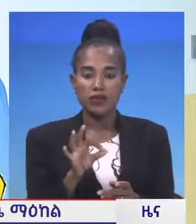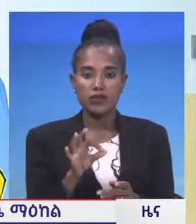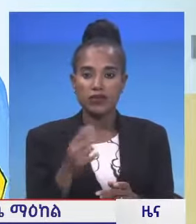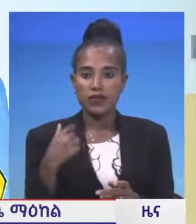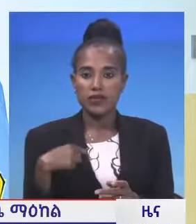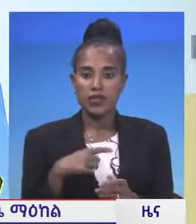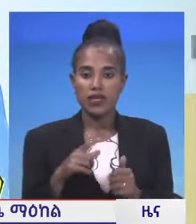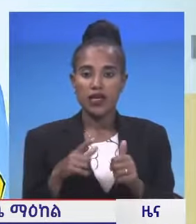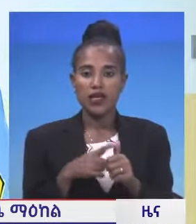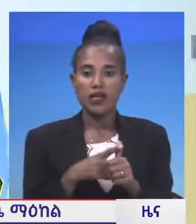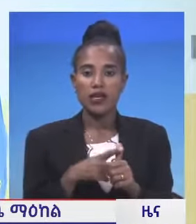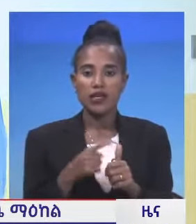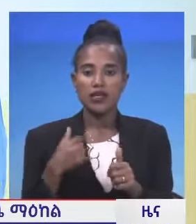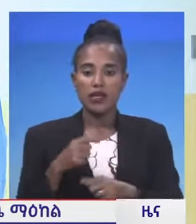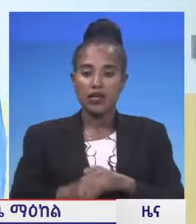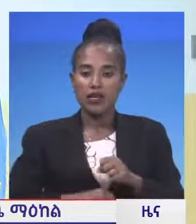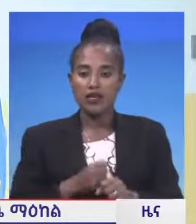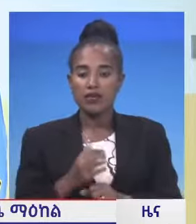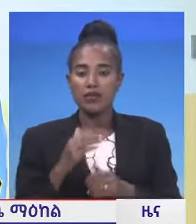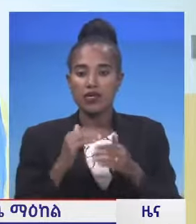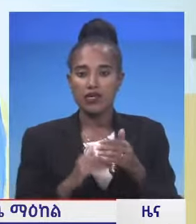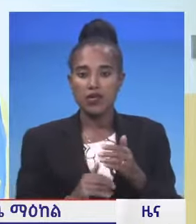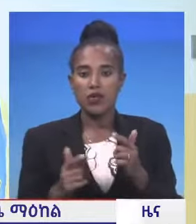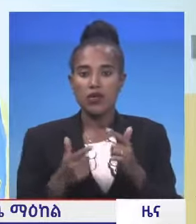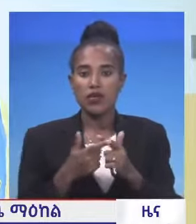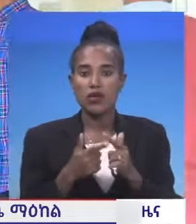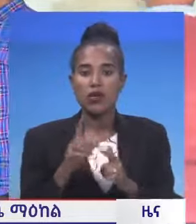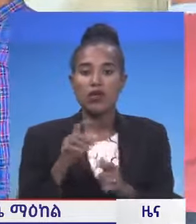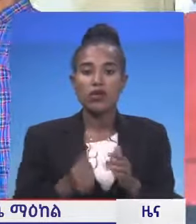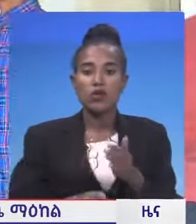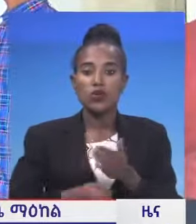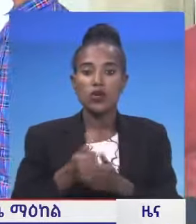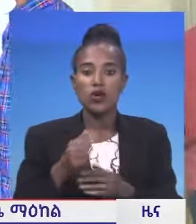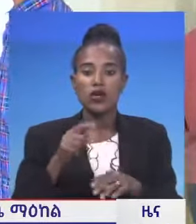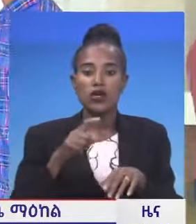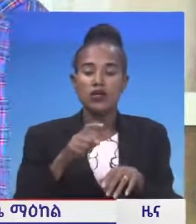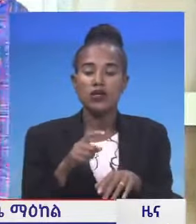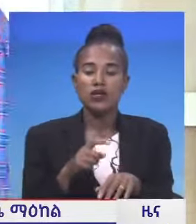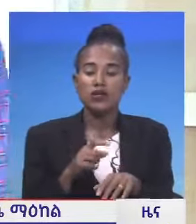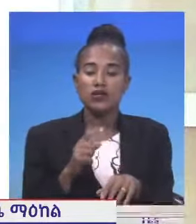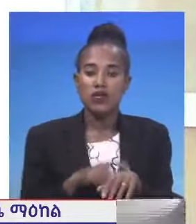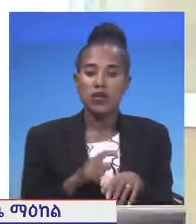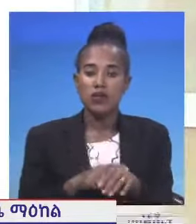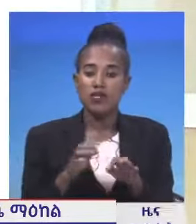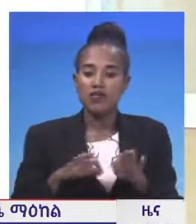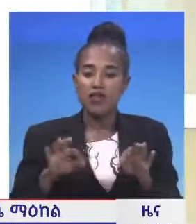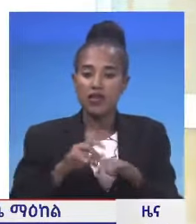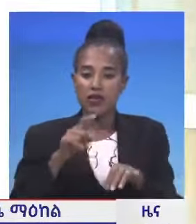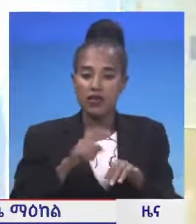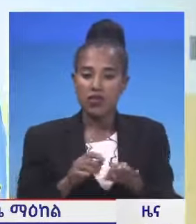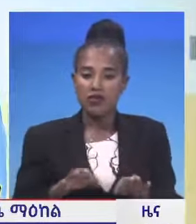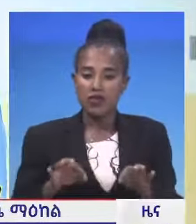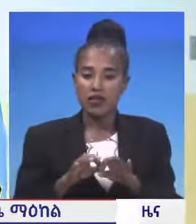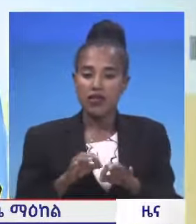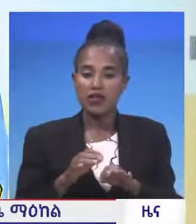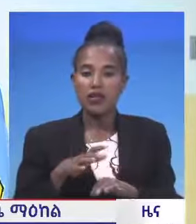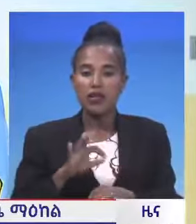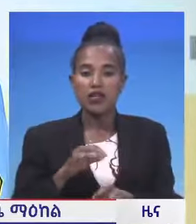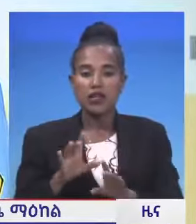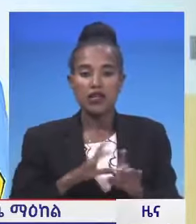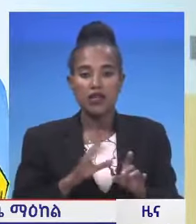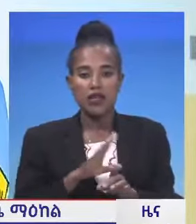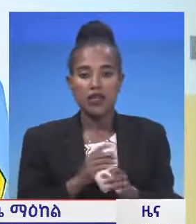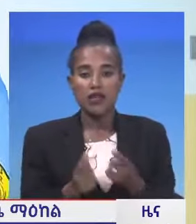ለኛ አንደኛ የኛን እንግልትም ይቀንሳልኝ፣ ሁለተኛ ለተጠቂዋ ሰዓታት አሉት አስፈላጊውን ነገር በአስፈላጊው ሰዓት እንድናገኝ